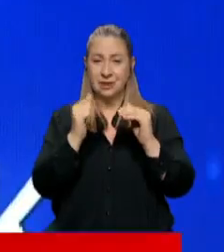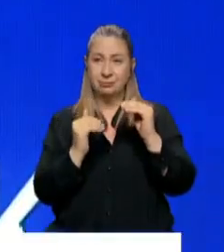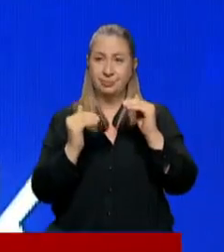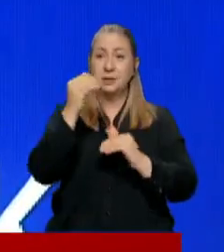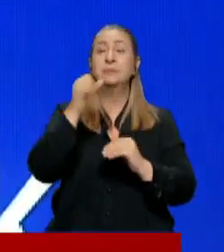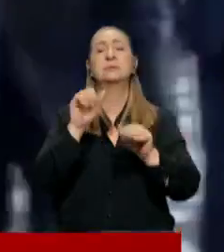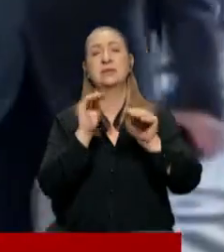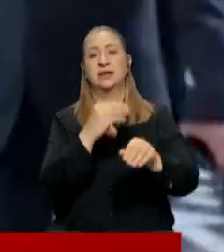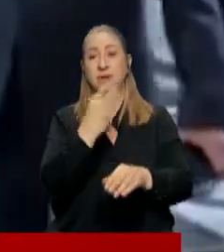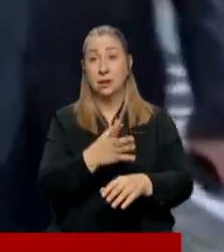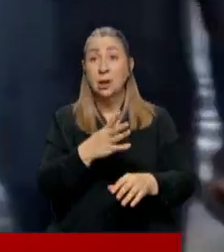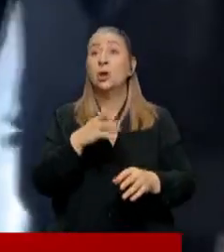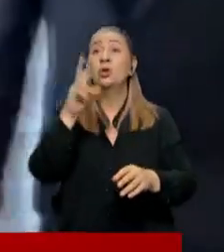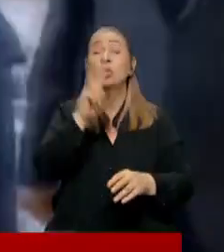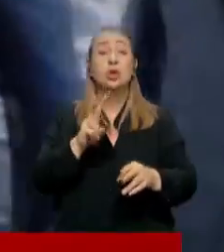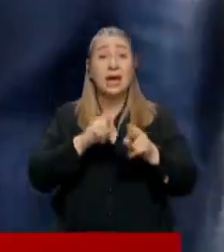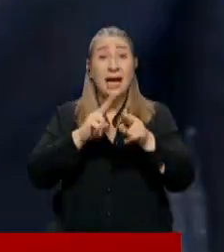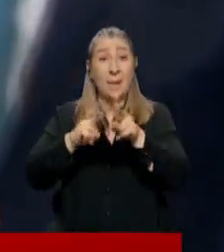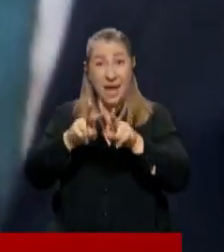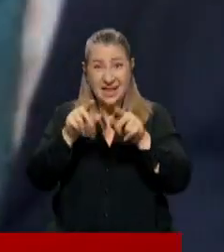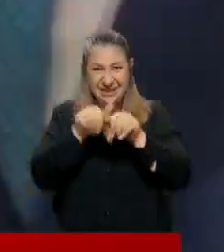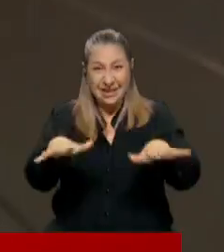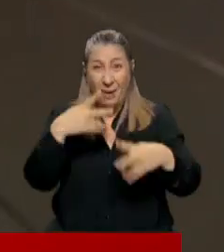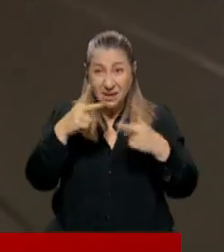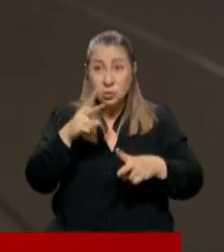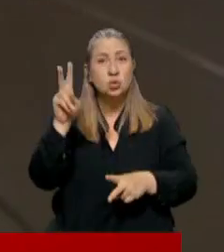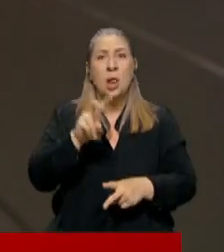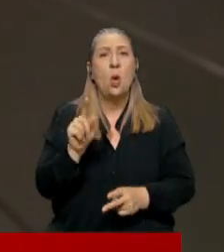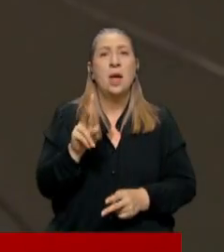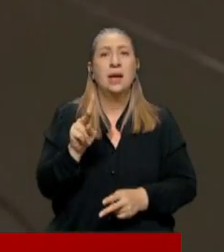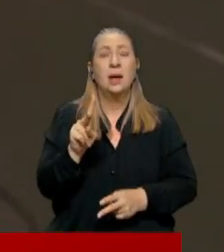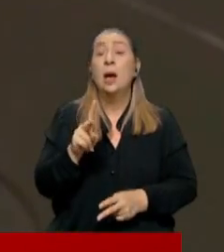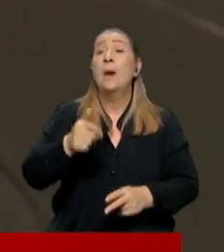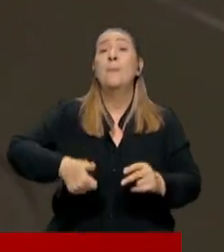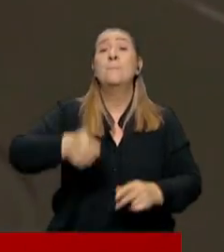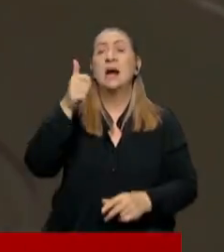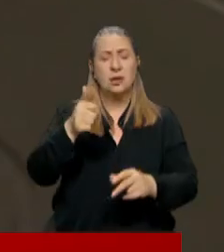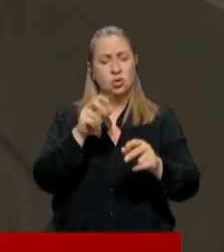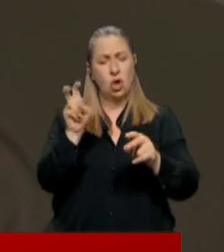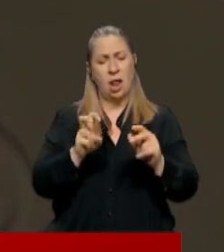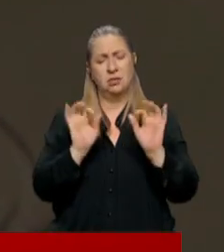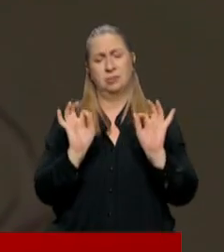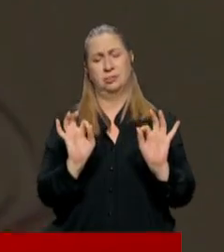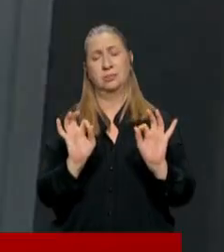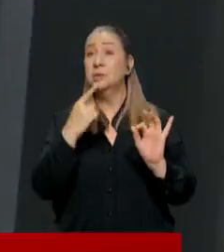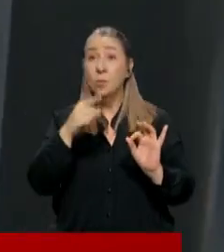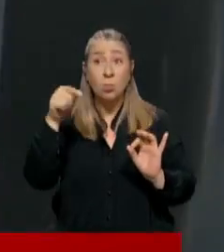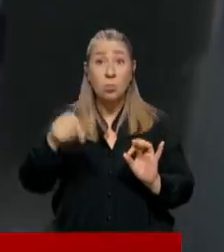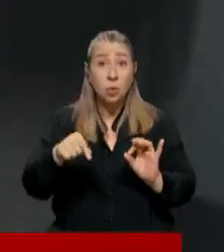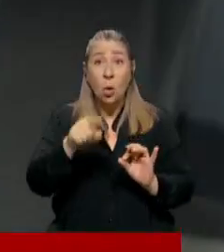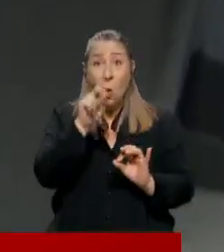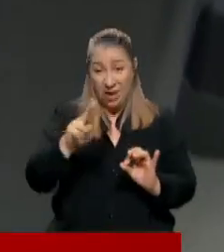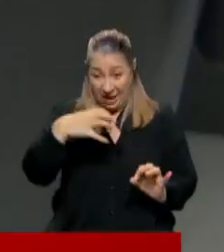katkı sağlamıştır. Kur korumalı mevduat sistemi açıklandığında dolar 12 liraydı. Bakanın kur istikrarı sağlandı dediği bugün